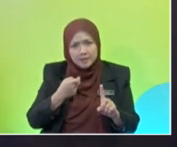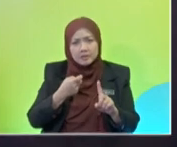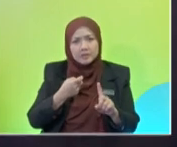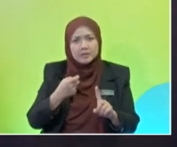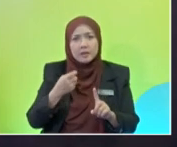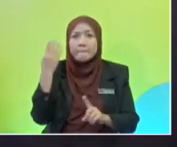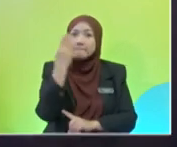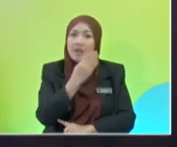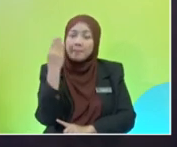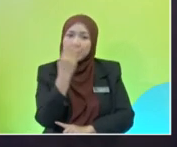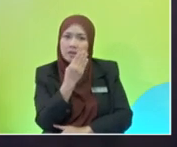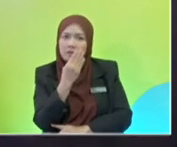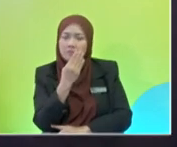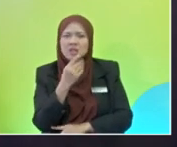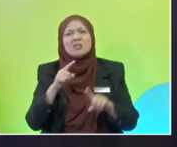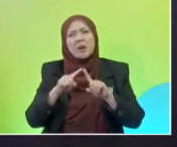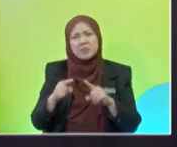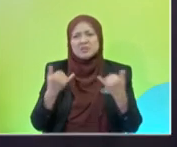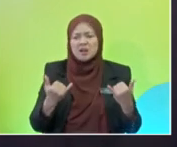matahari misalnya